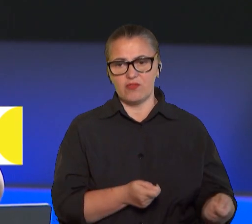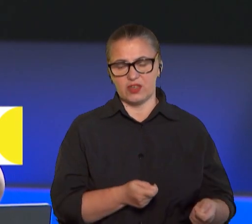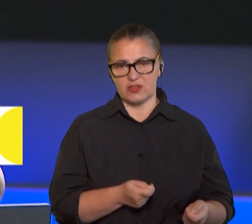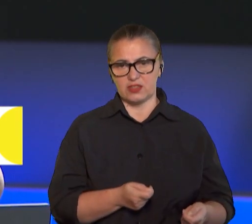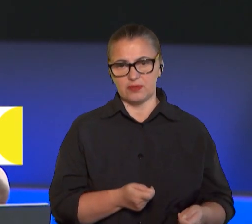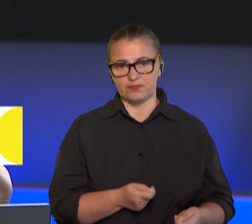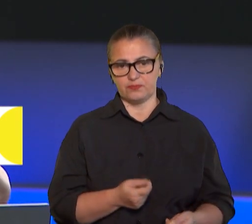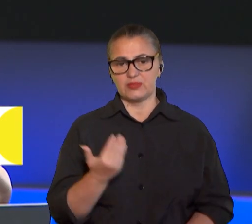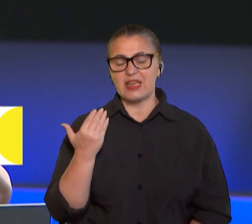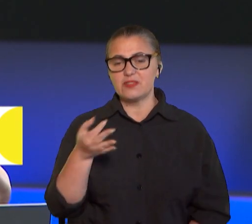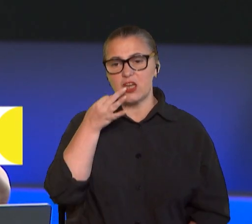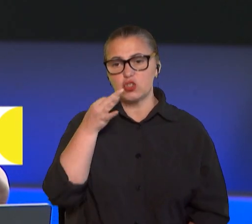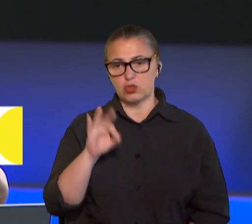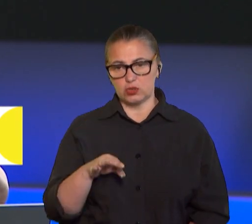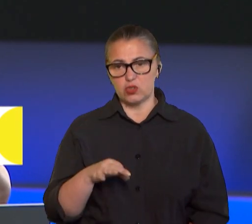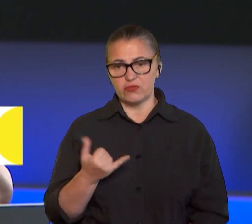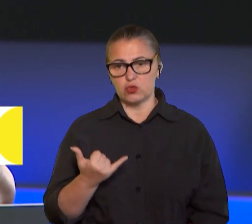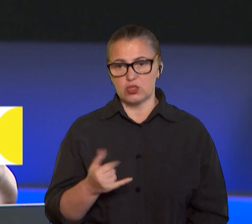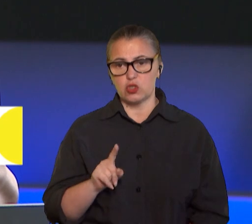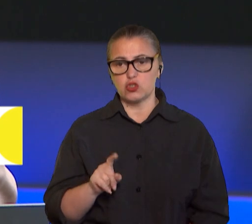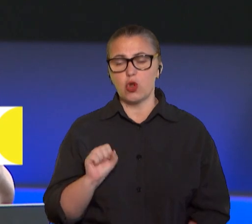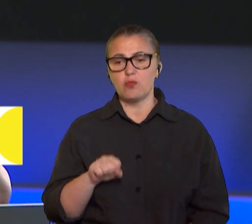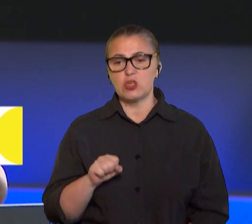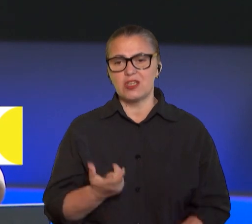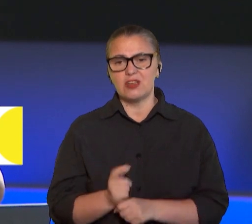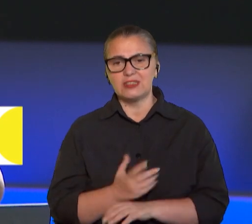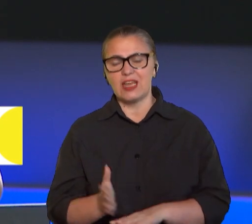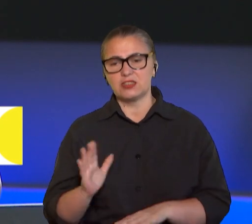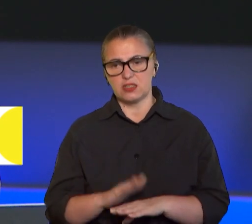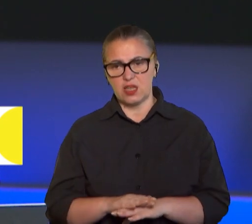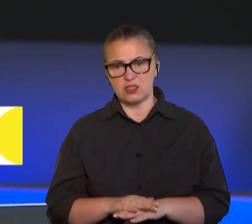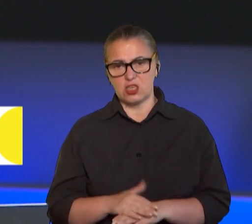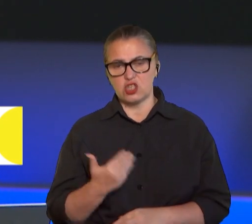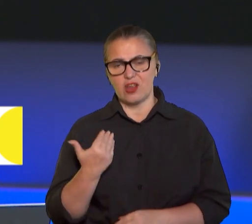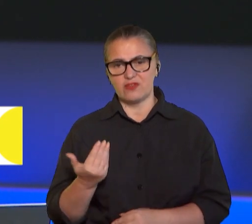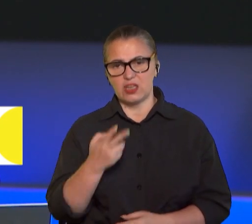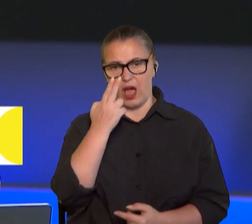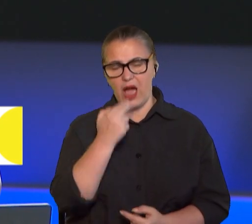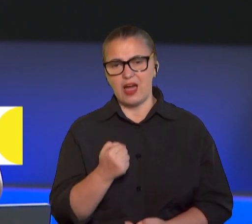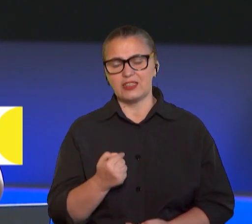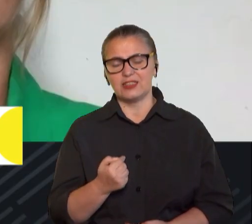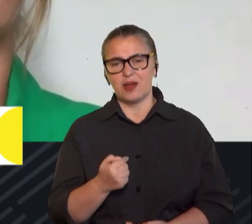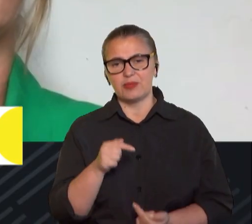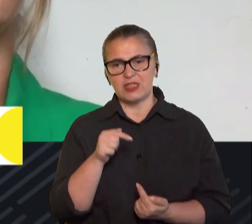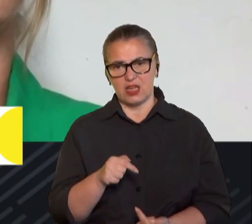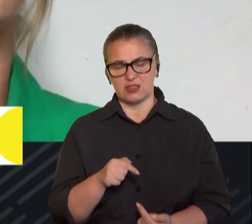От з вашого досвіду зараз, що, можливо, найскладніше в їх адаптації